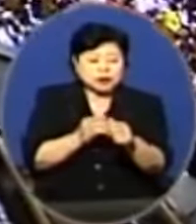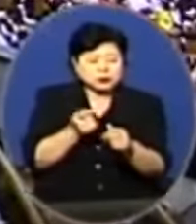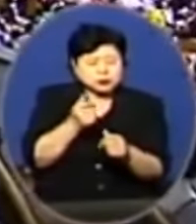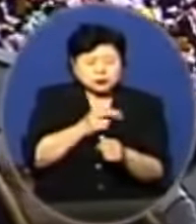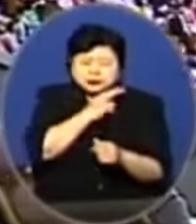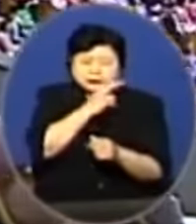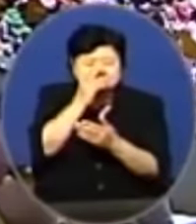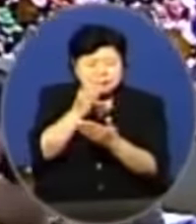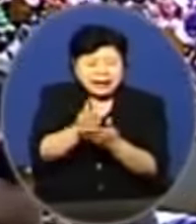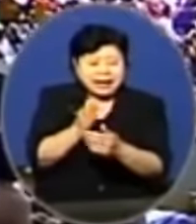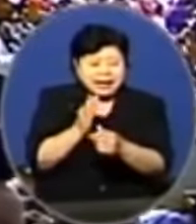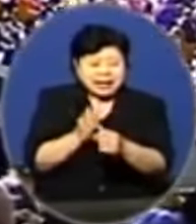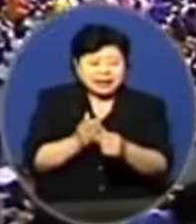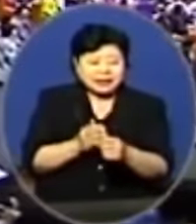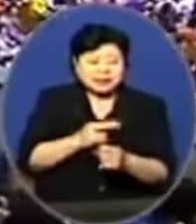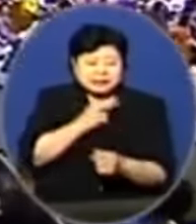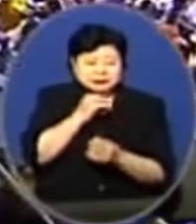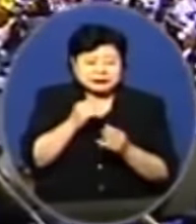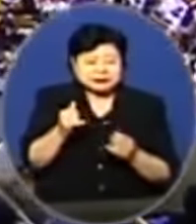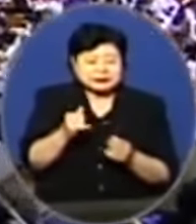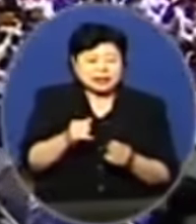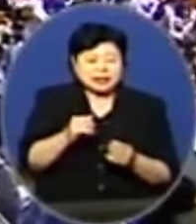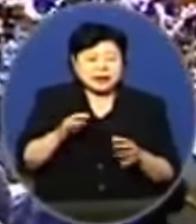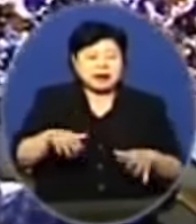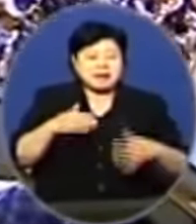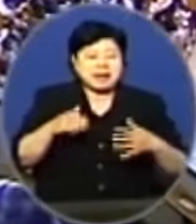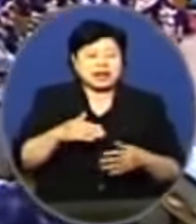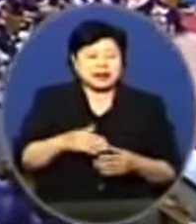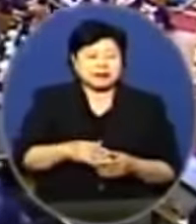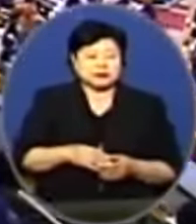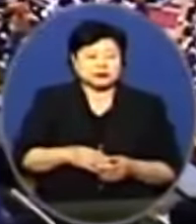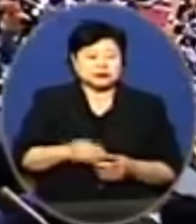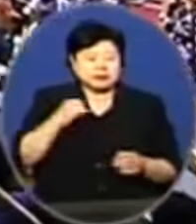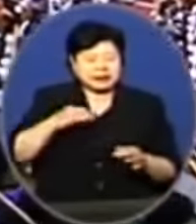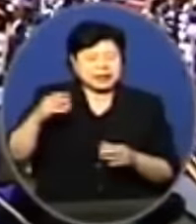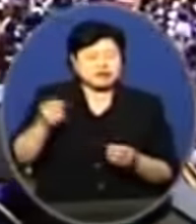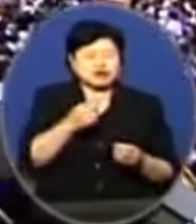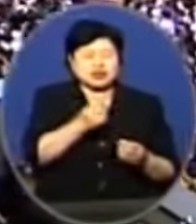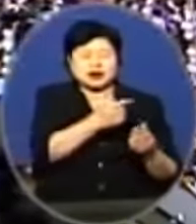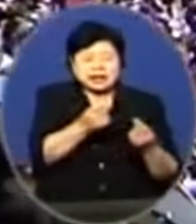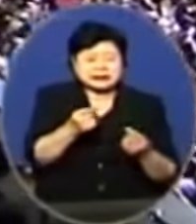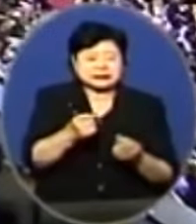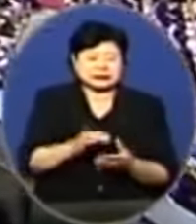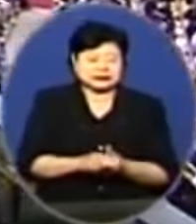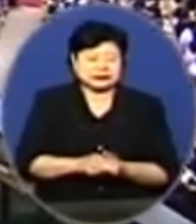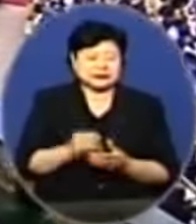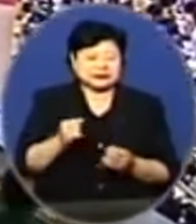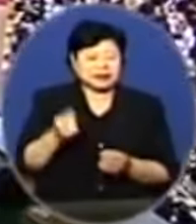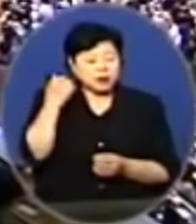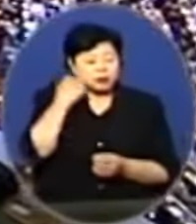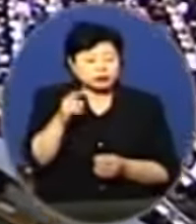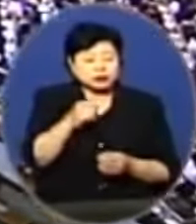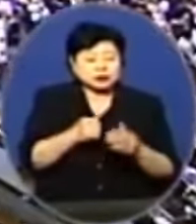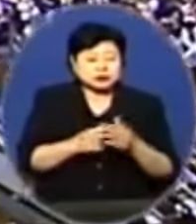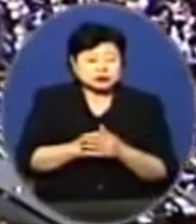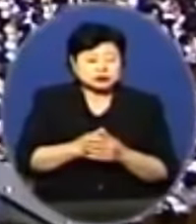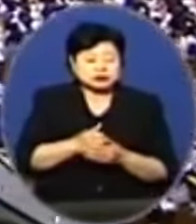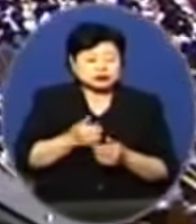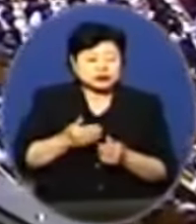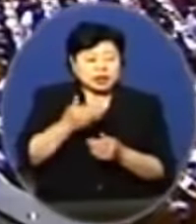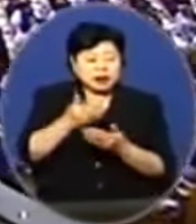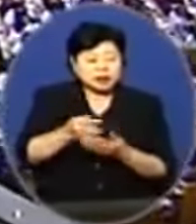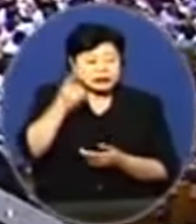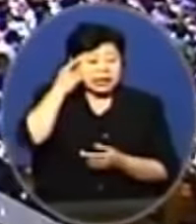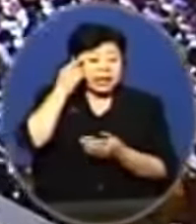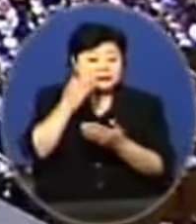조금도 의심하지 말라. 의심하는 자는 마치 바람에 밀려 요동하는 바다 물결 같으니 이런 사람은 무엇이든지 주께 얻기를